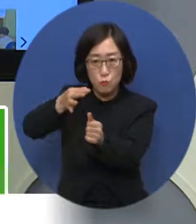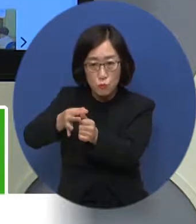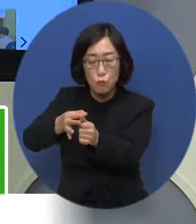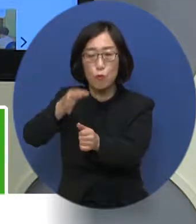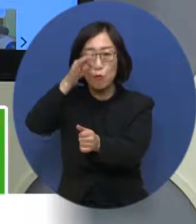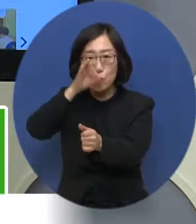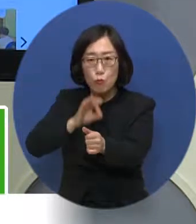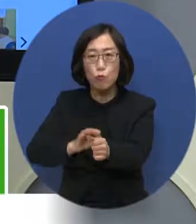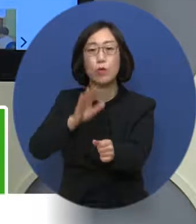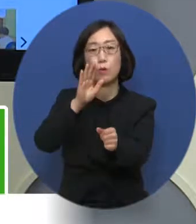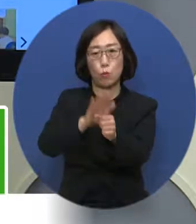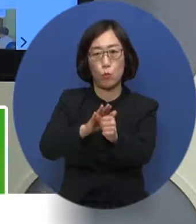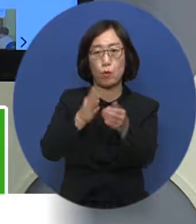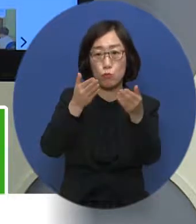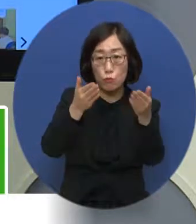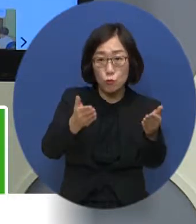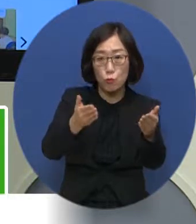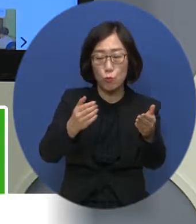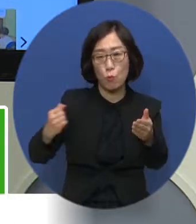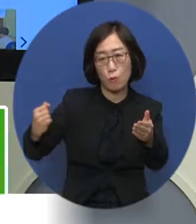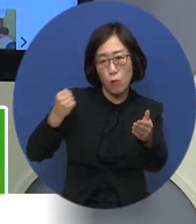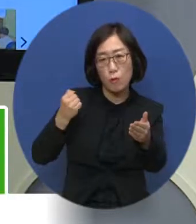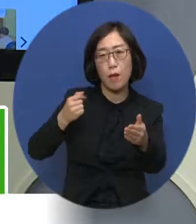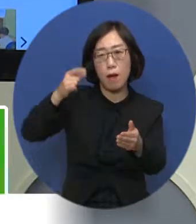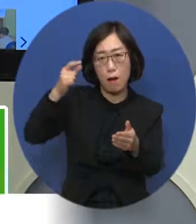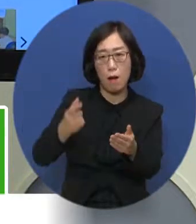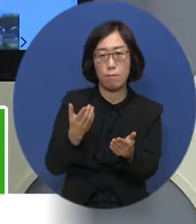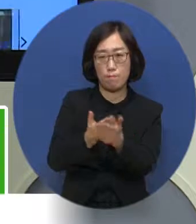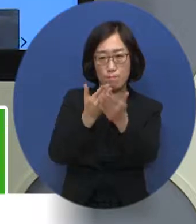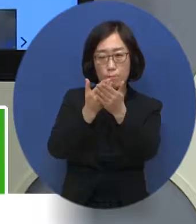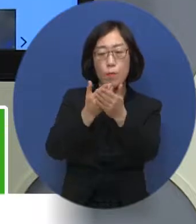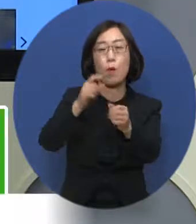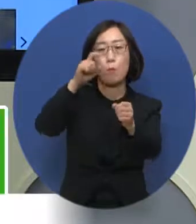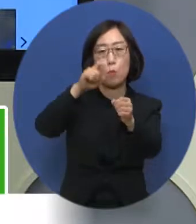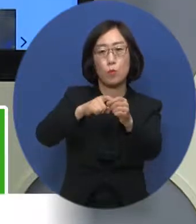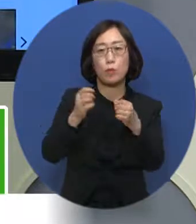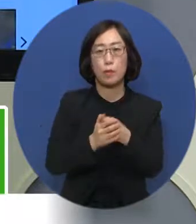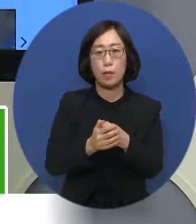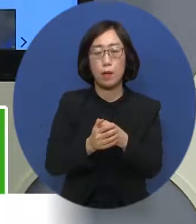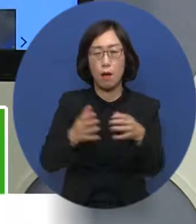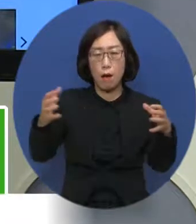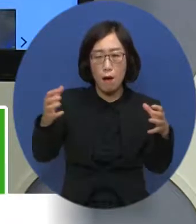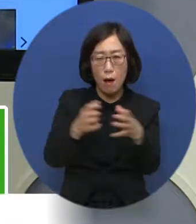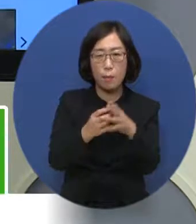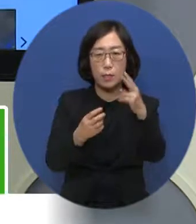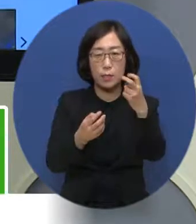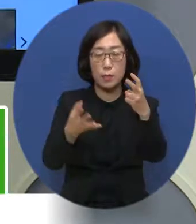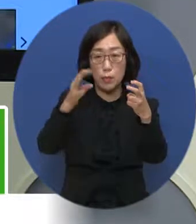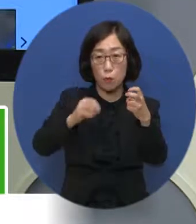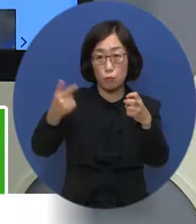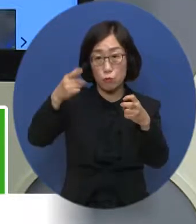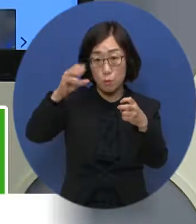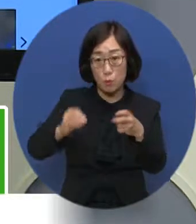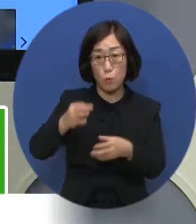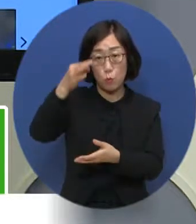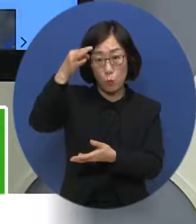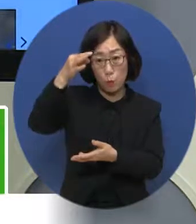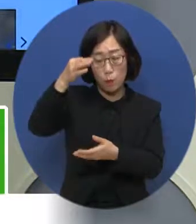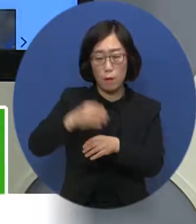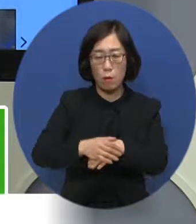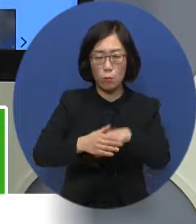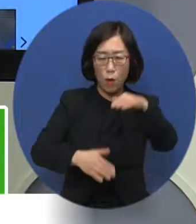효과를 높이고 단체의 역량 강화를 위한 사업입니다 총 22억 6천만원 규모로 사업별 최대